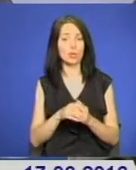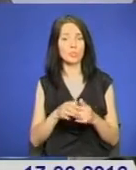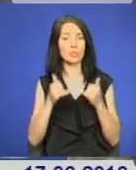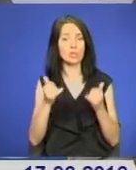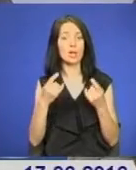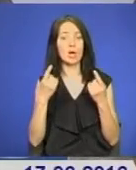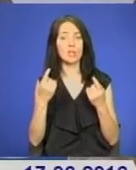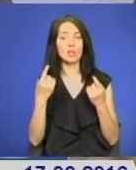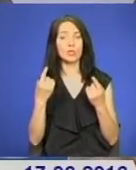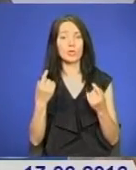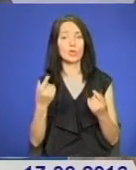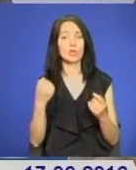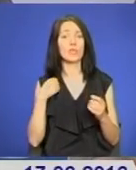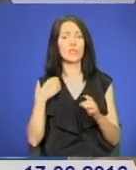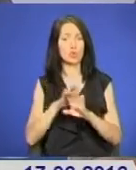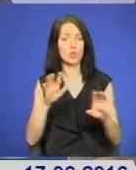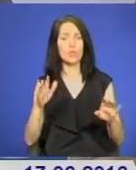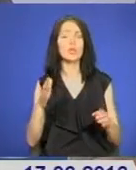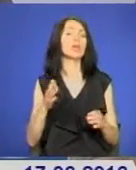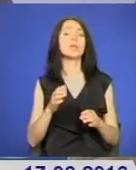великої військової частини